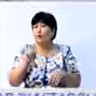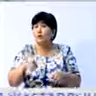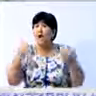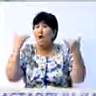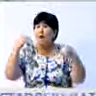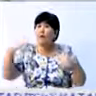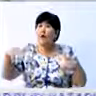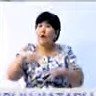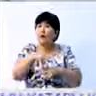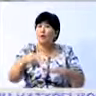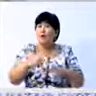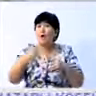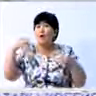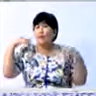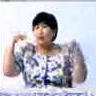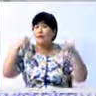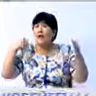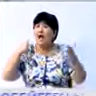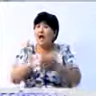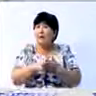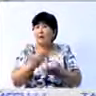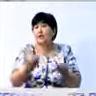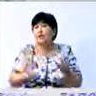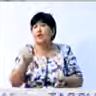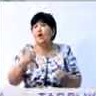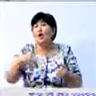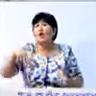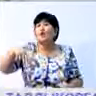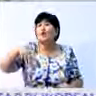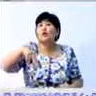өту фактілері малды қағып кетеді, немесе жүргізуші